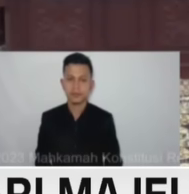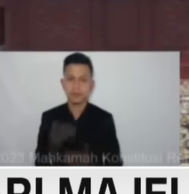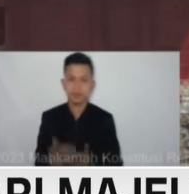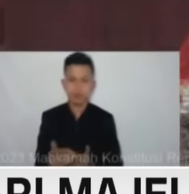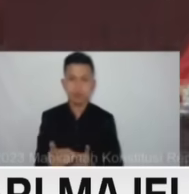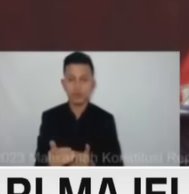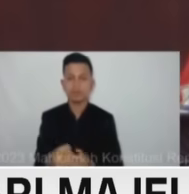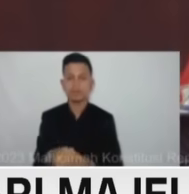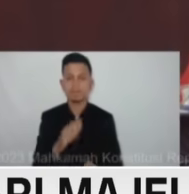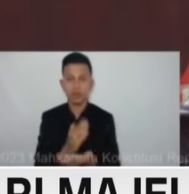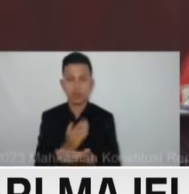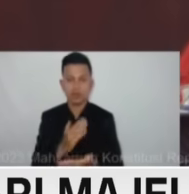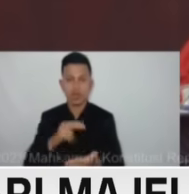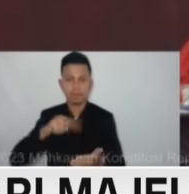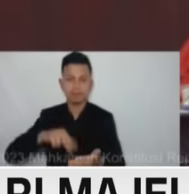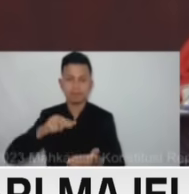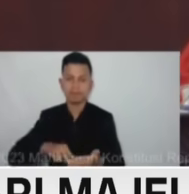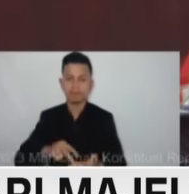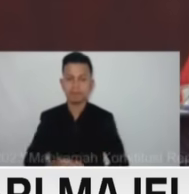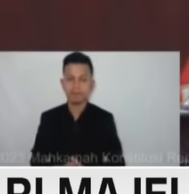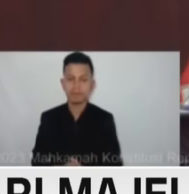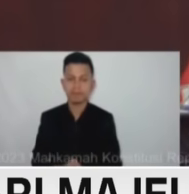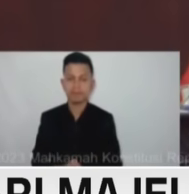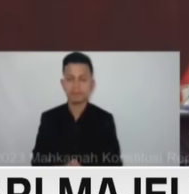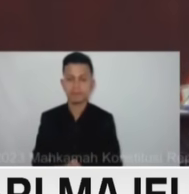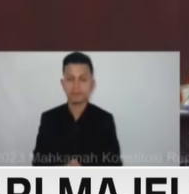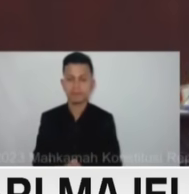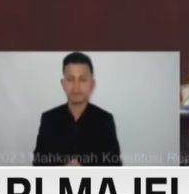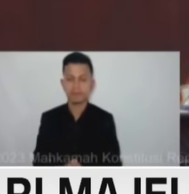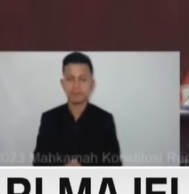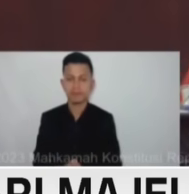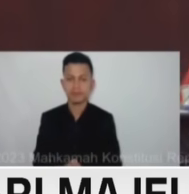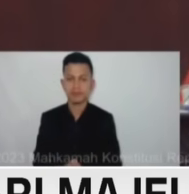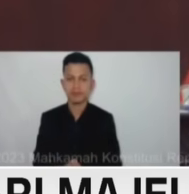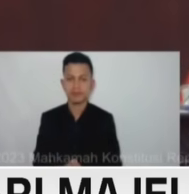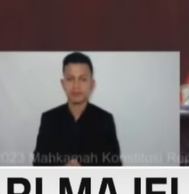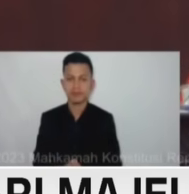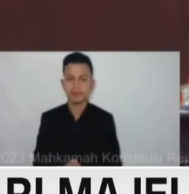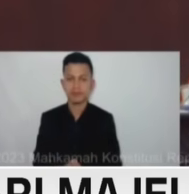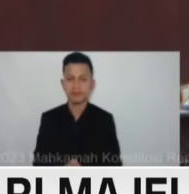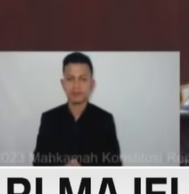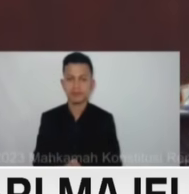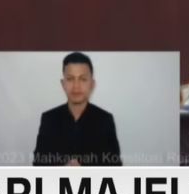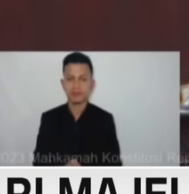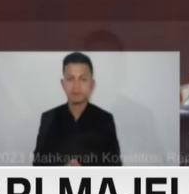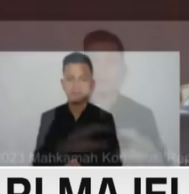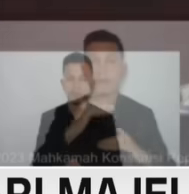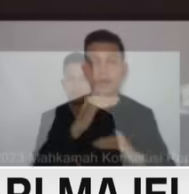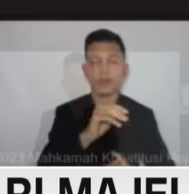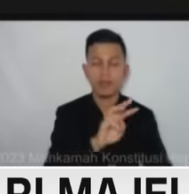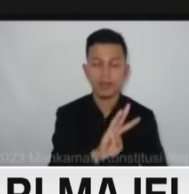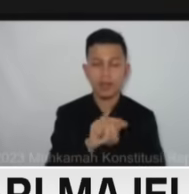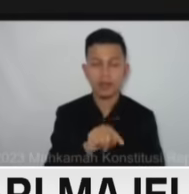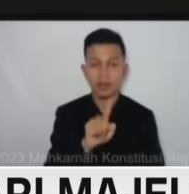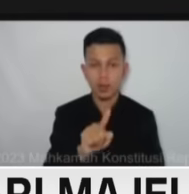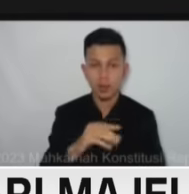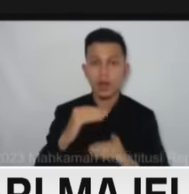ini menjadi betul-betul ya Ee bisa dikatakan refleksi evaluasi dan EE penekanan bagi Hakim